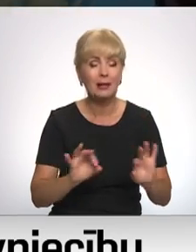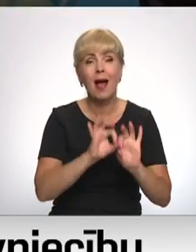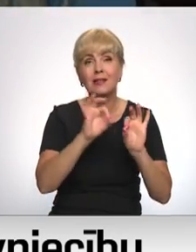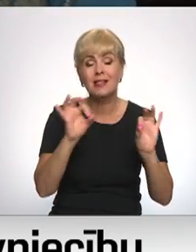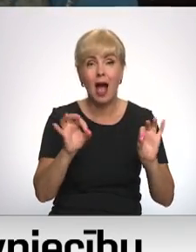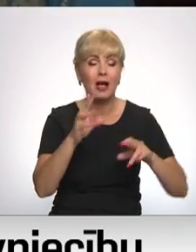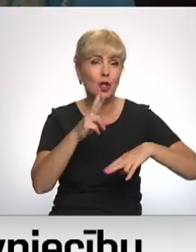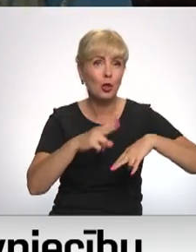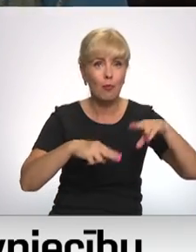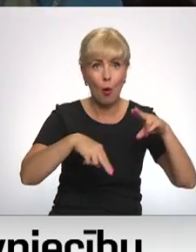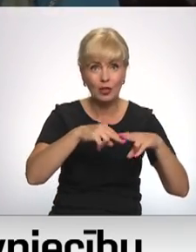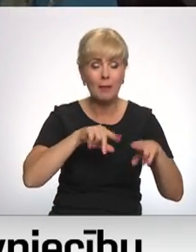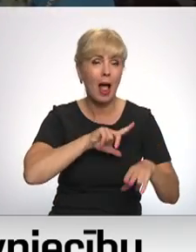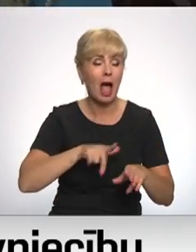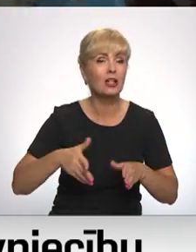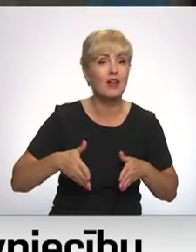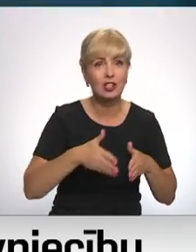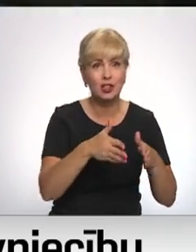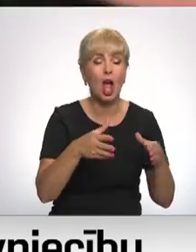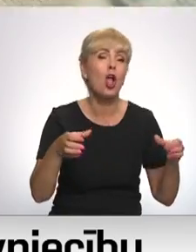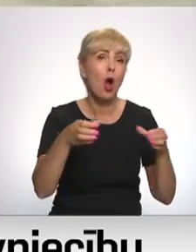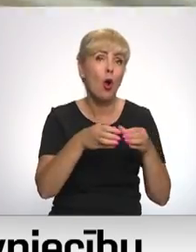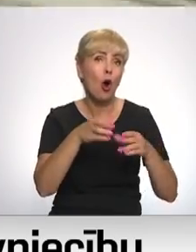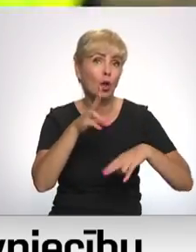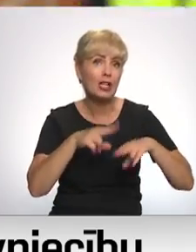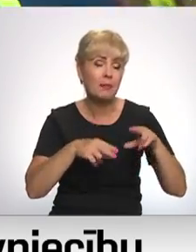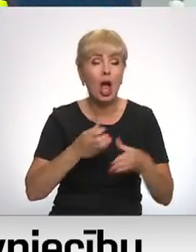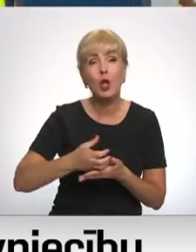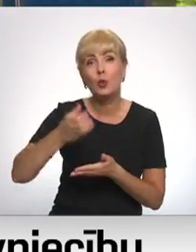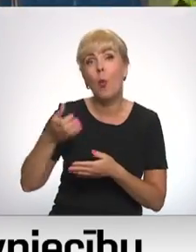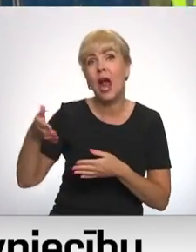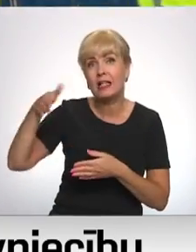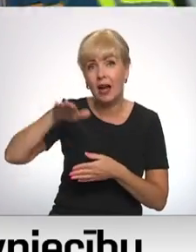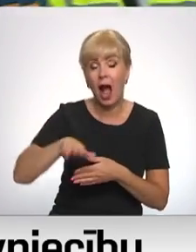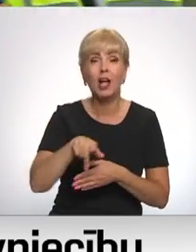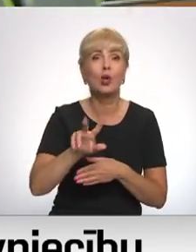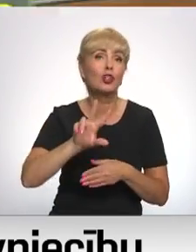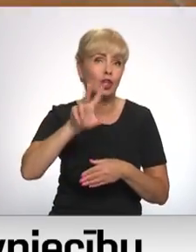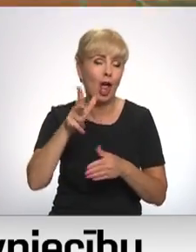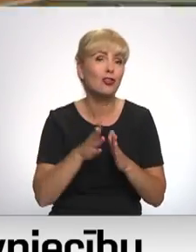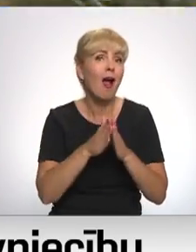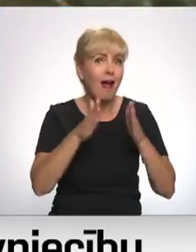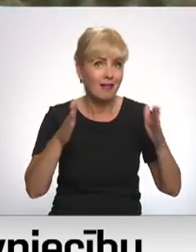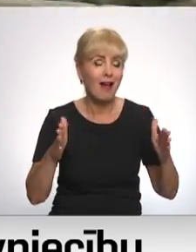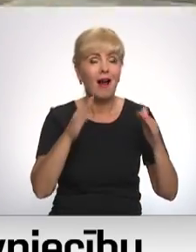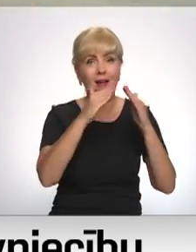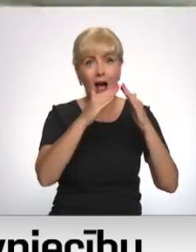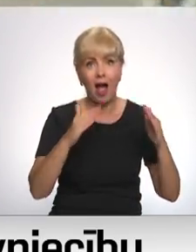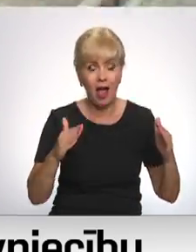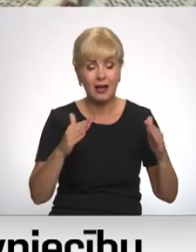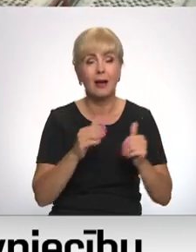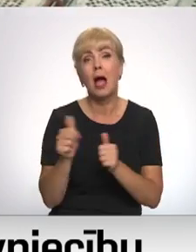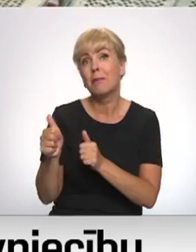būvniecība. Ceļā uz Latvijas universitātes kompleksu izbūvi Tornikalnā šī būs trešā un lielākā ēka. Līdz